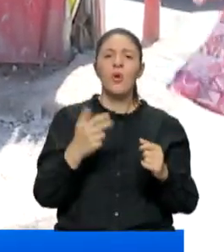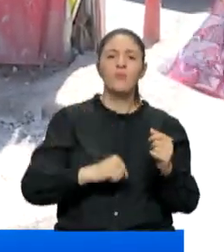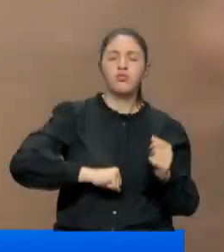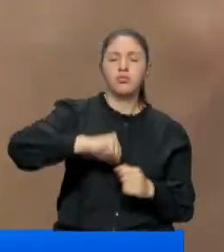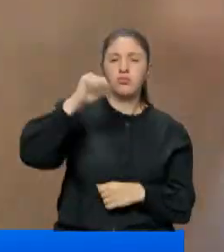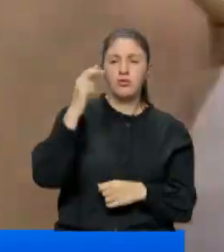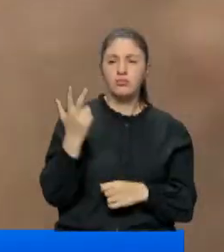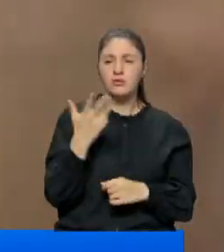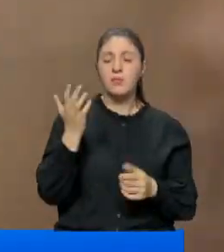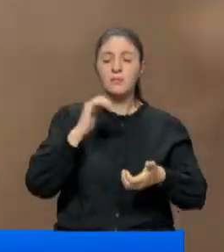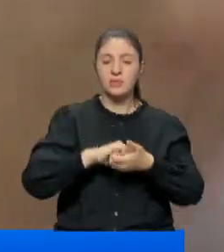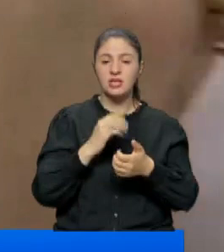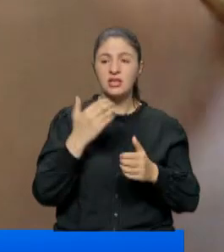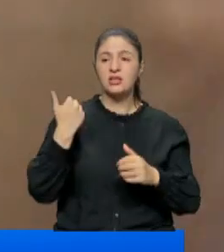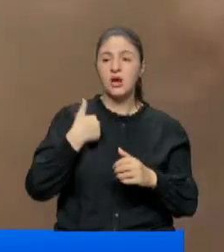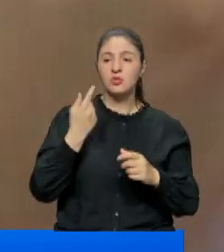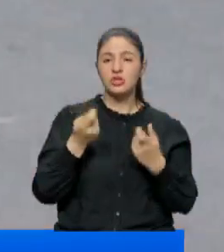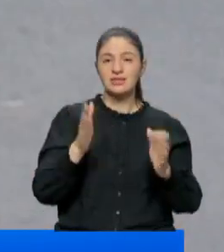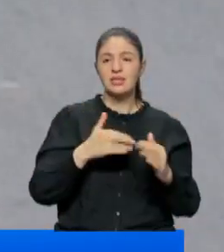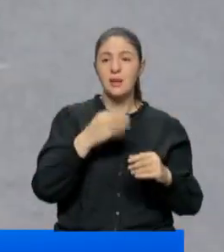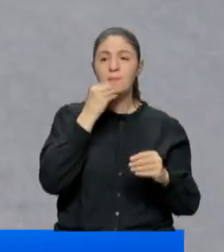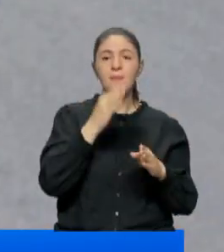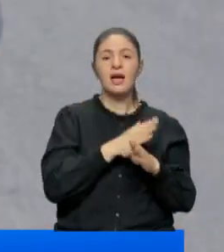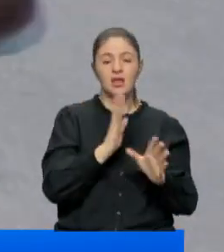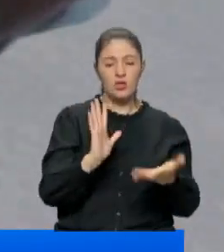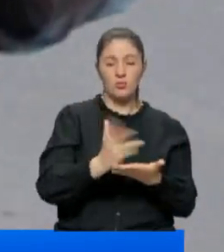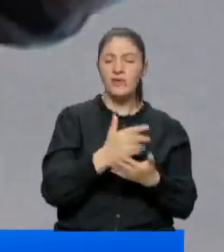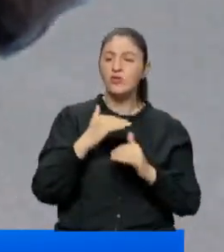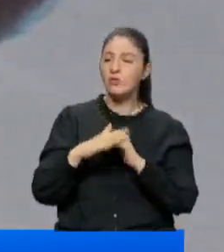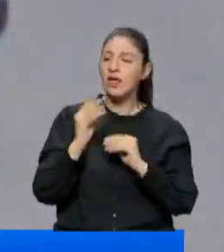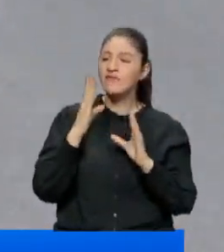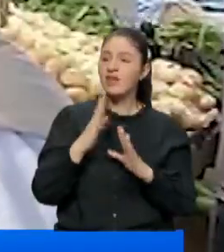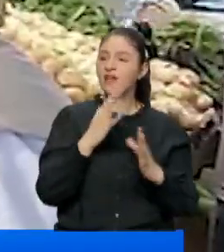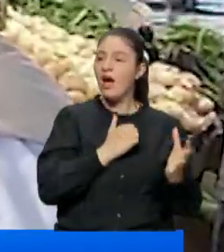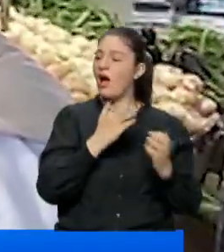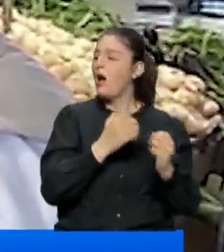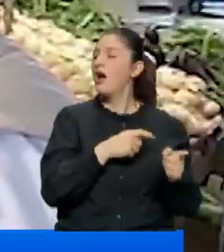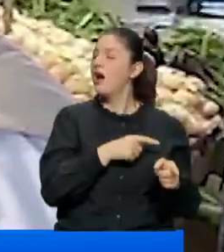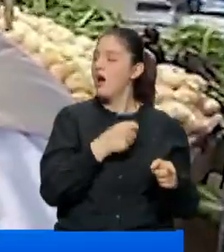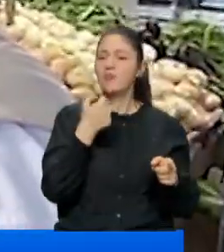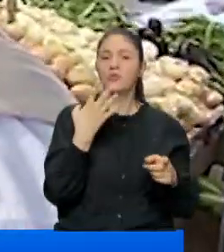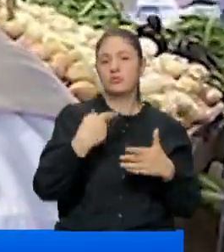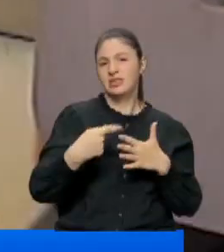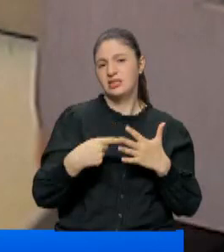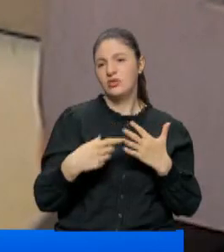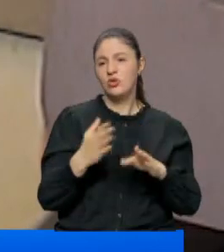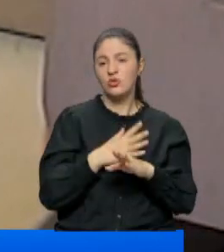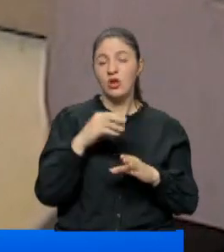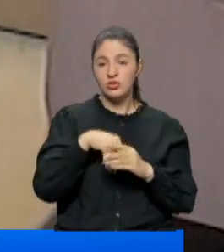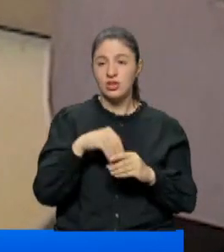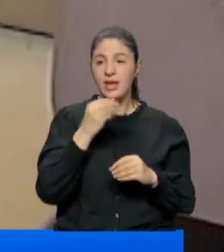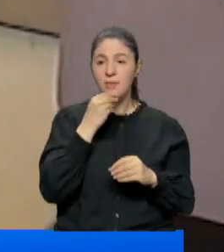gitmiş zaten bir bu ama iş Konfederasyonu marketlerden derlediği ve halkın en fazla tüketti 64 kalem ürün